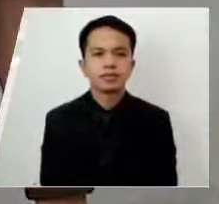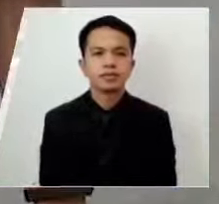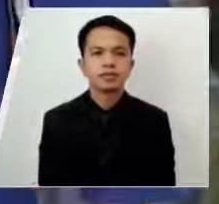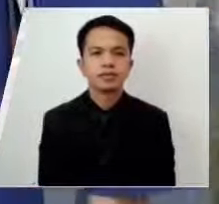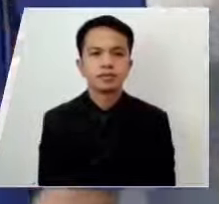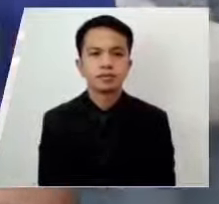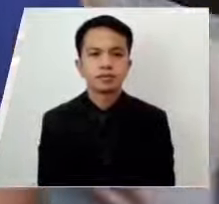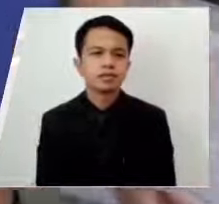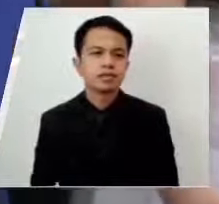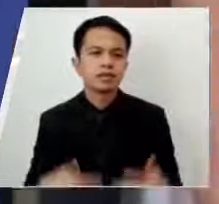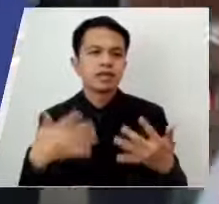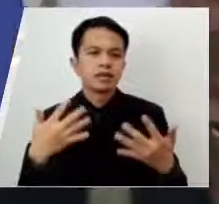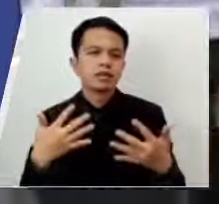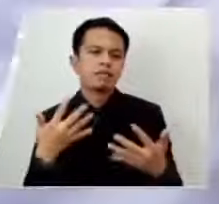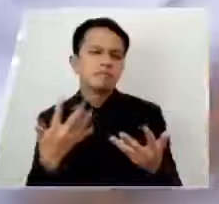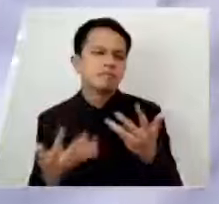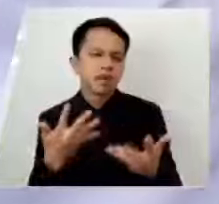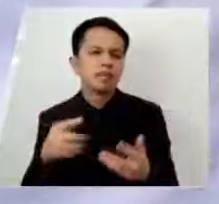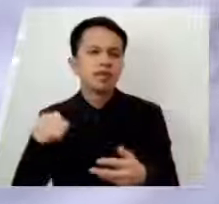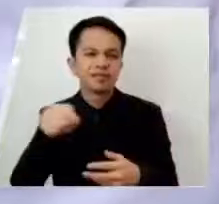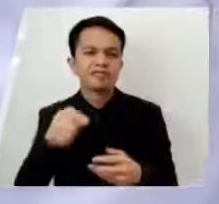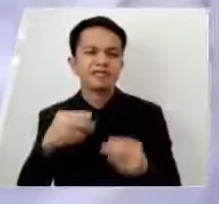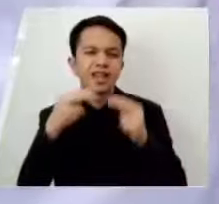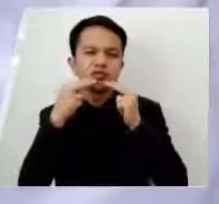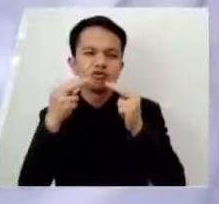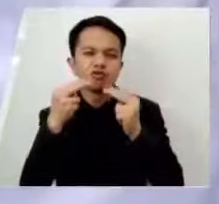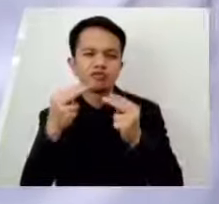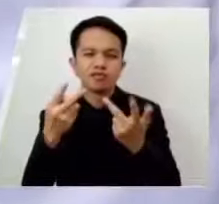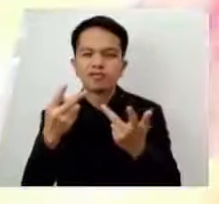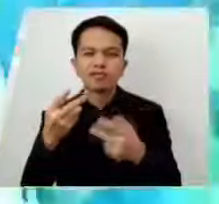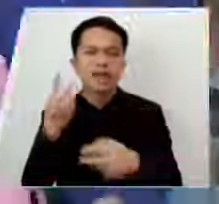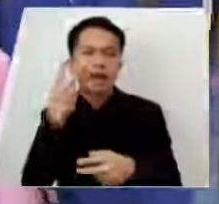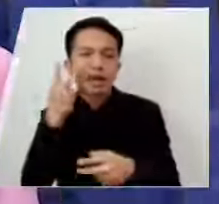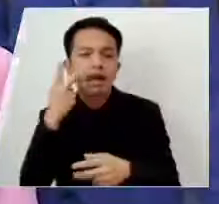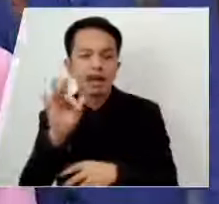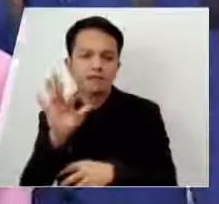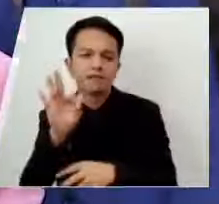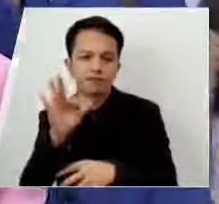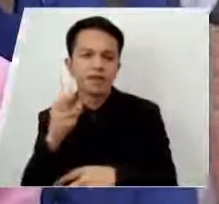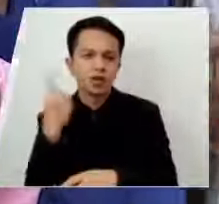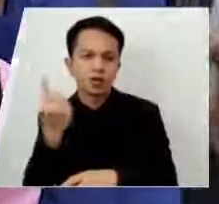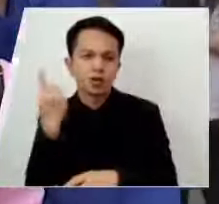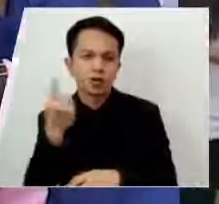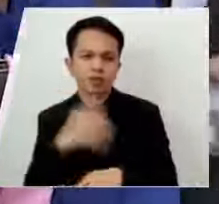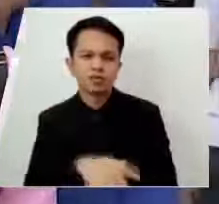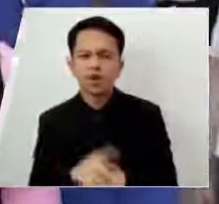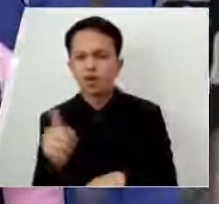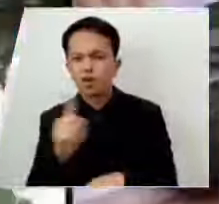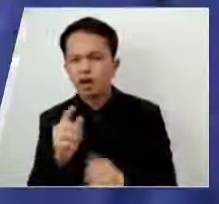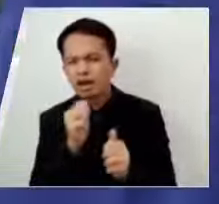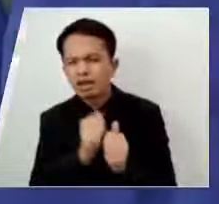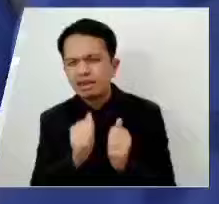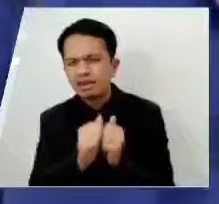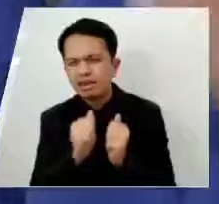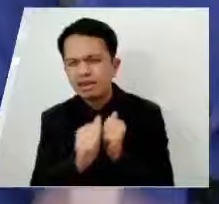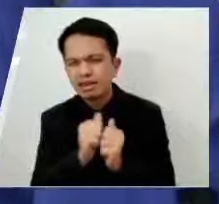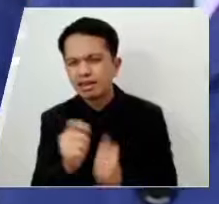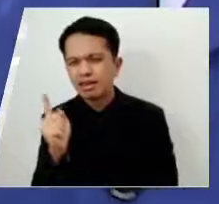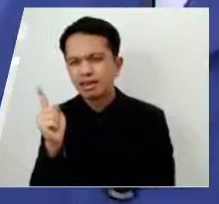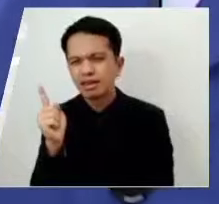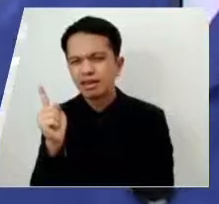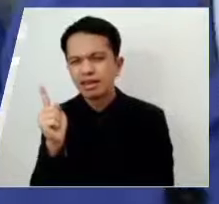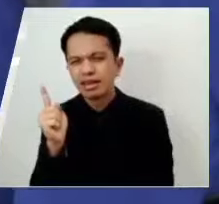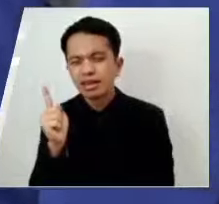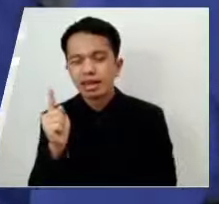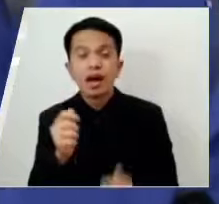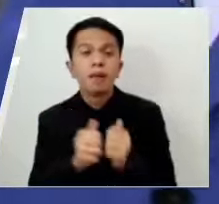Siguradong laman ito ng news feeds nyo o naririnig sa mga kalsada sa lugar nyo. Ano nga ba ang ibig sabihin nito? Mostly, ginagamit